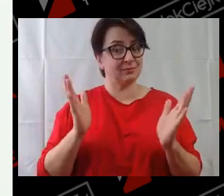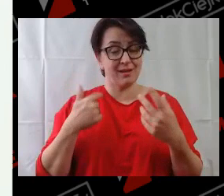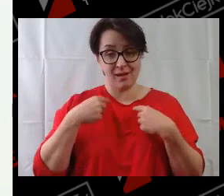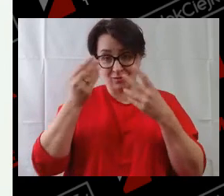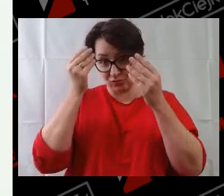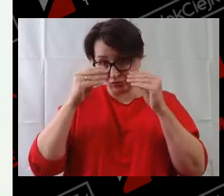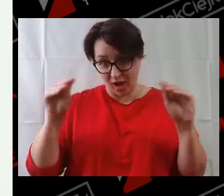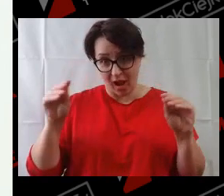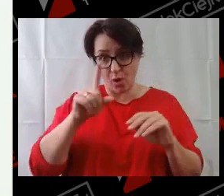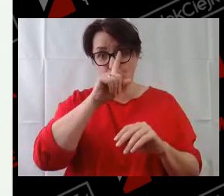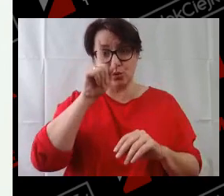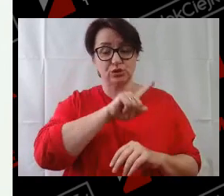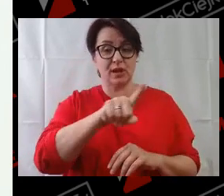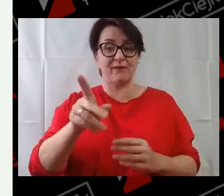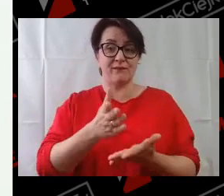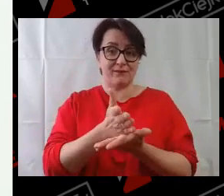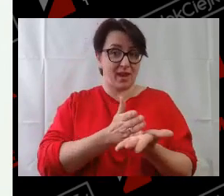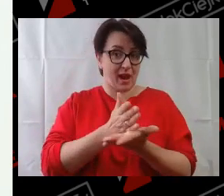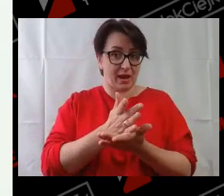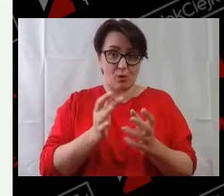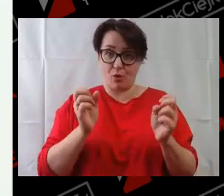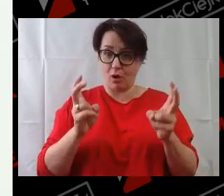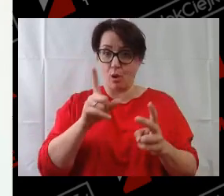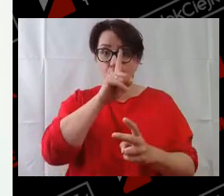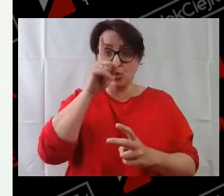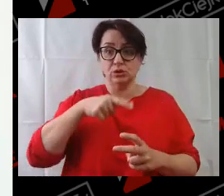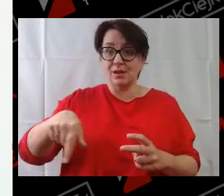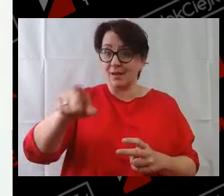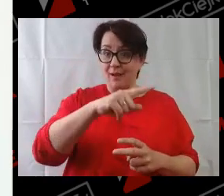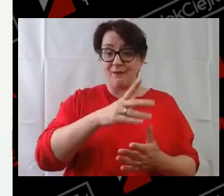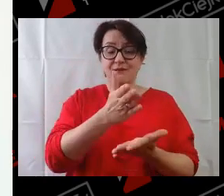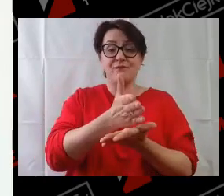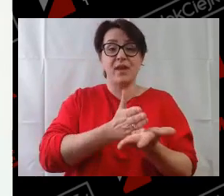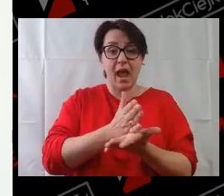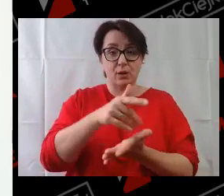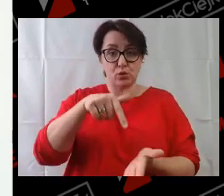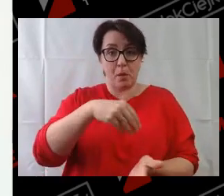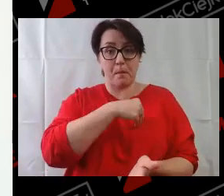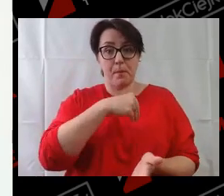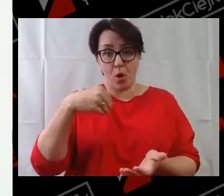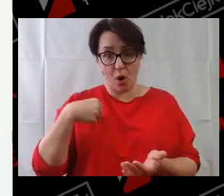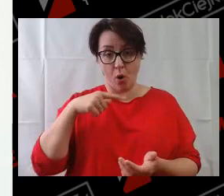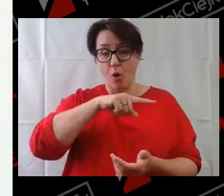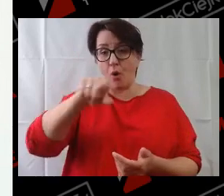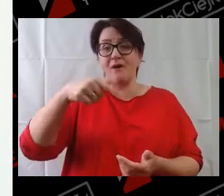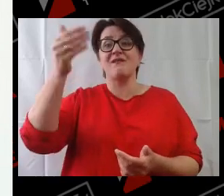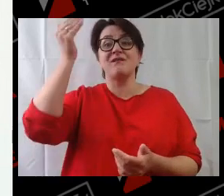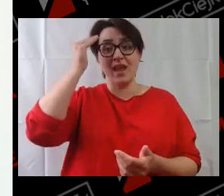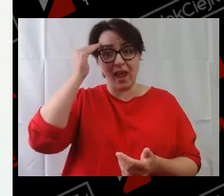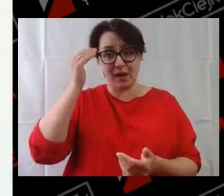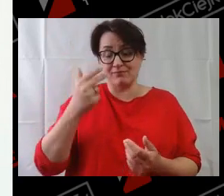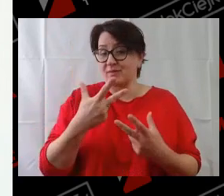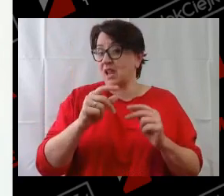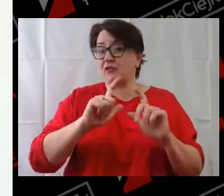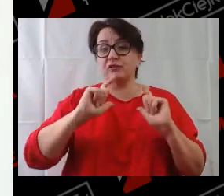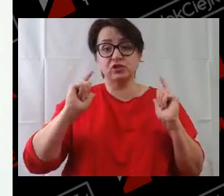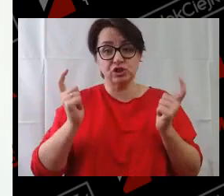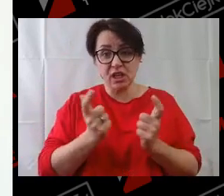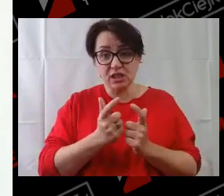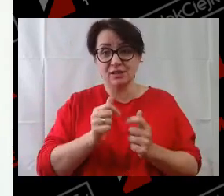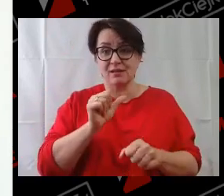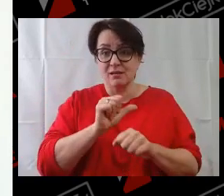ludzi wiary ludzie wiary w Polsce wiedzą że nie wszyscy są